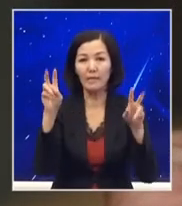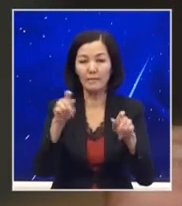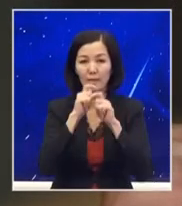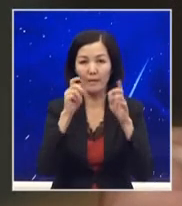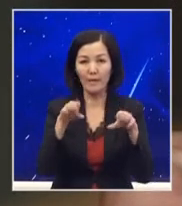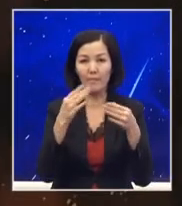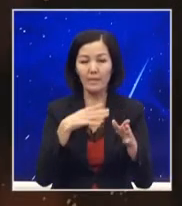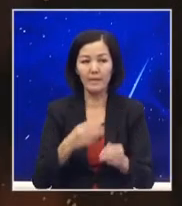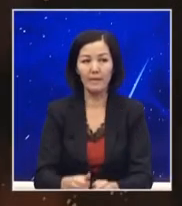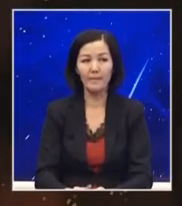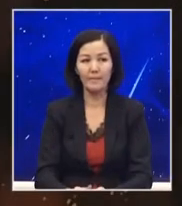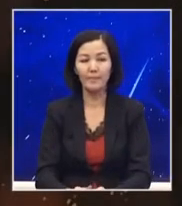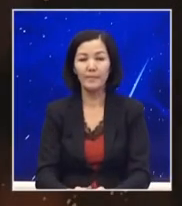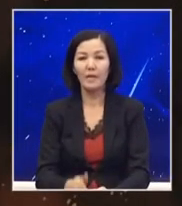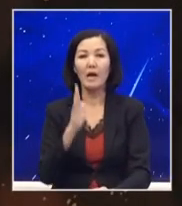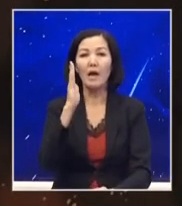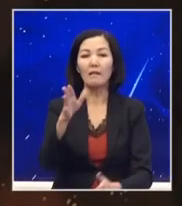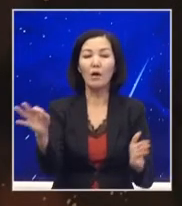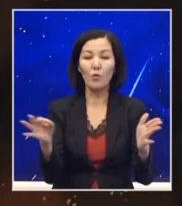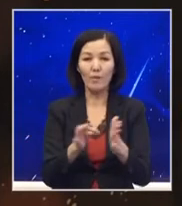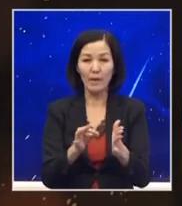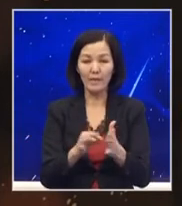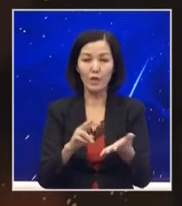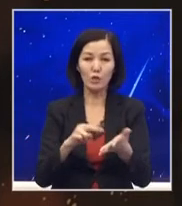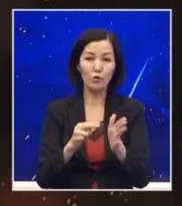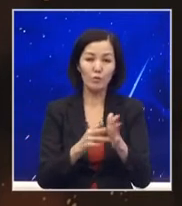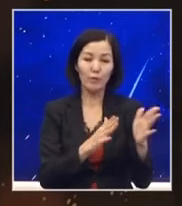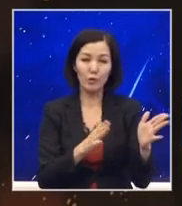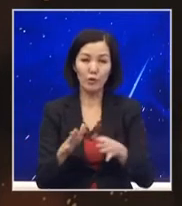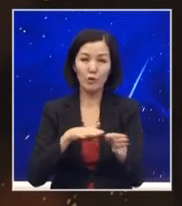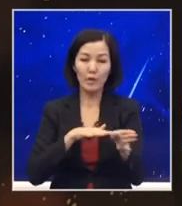да осы бір алға қойған мақсаттармен жүйелі жұмыстар